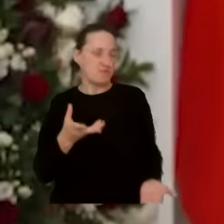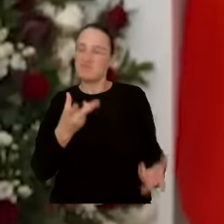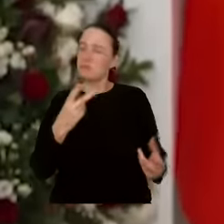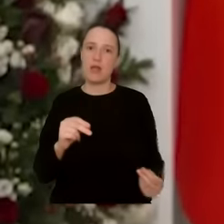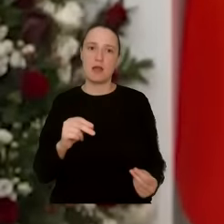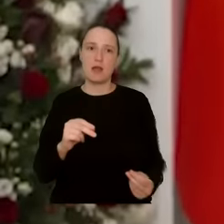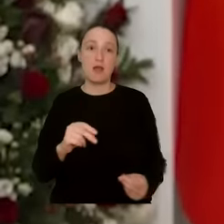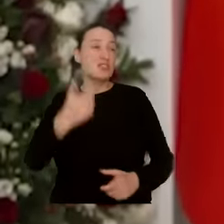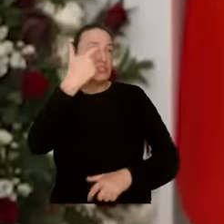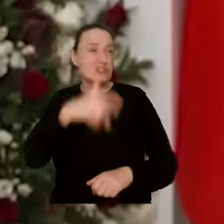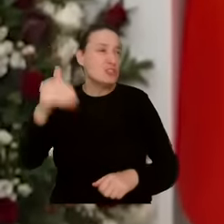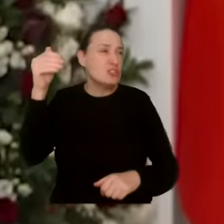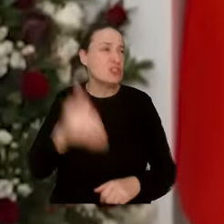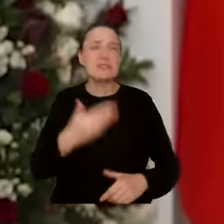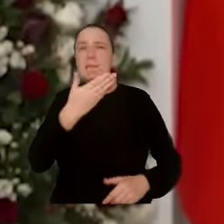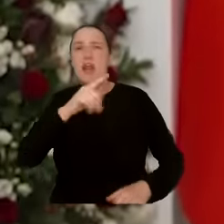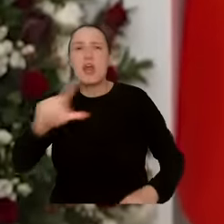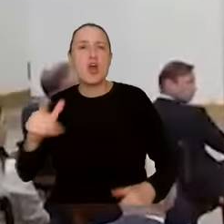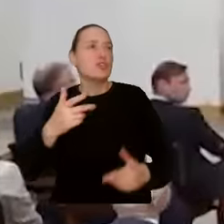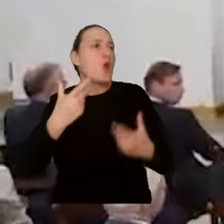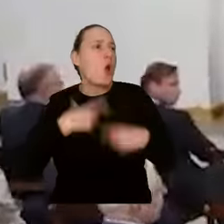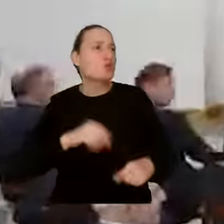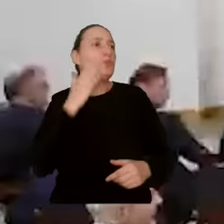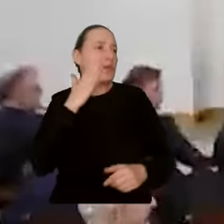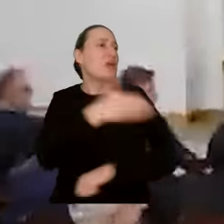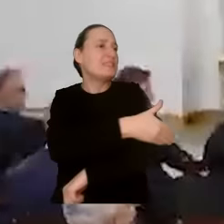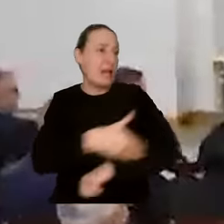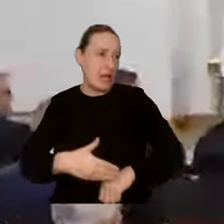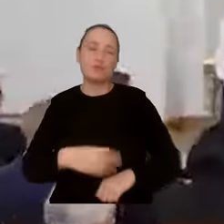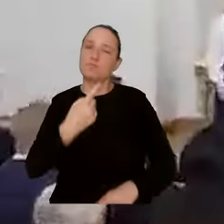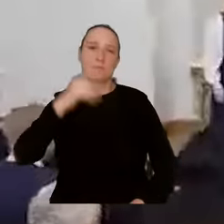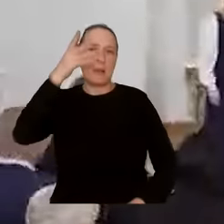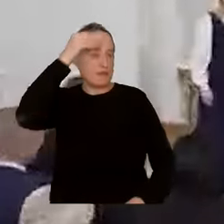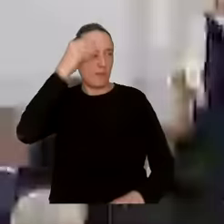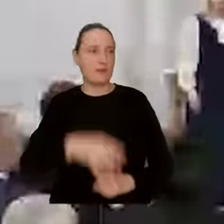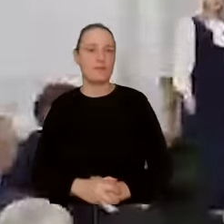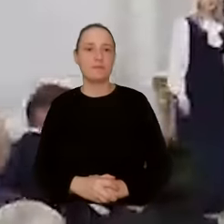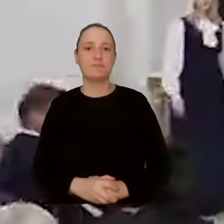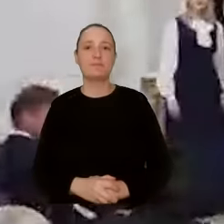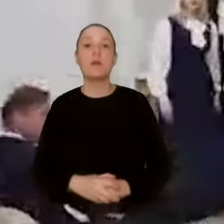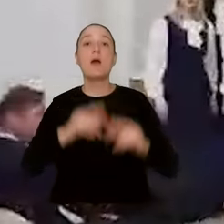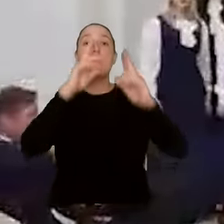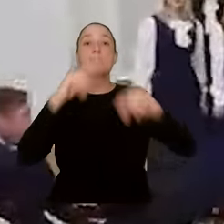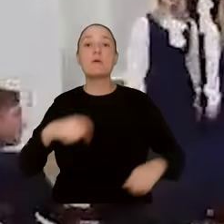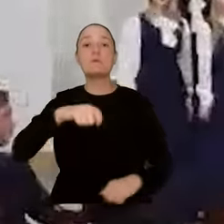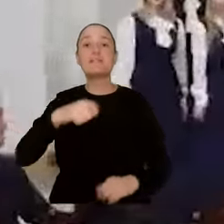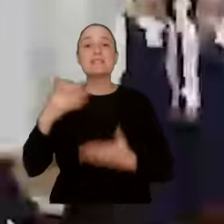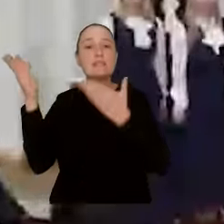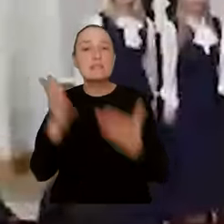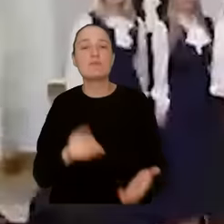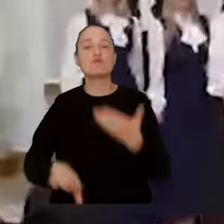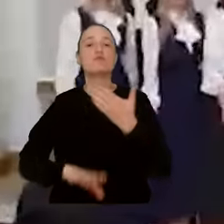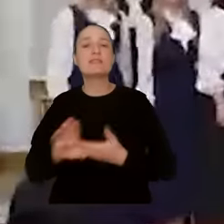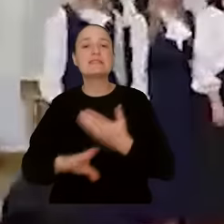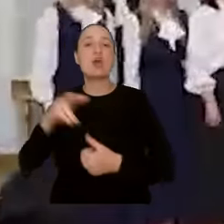o setkach tysięcy, milionach ludzi mieszkających poza granicami. Do Pałacu Prezydenckiego zaproszono m.in. przedstawicieli organizacji polonijnych z